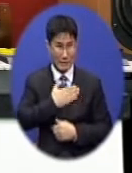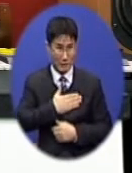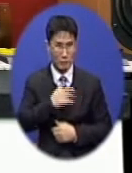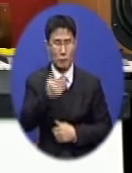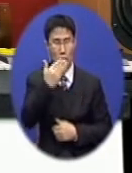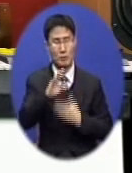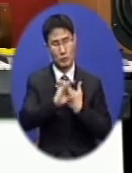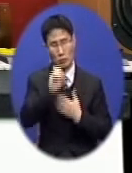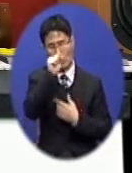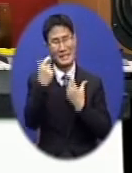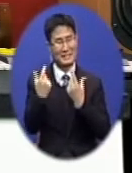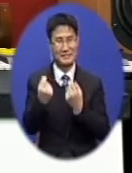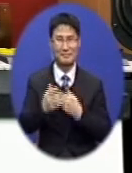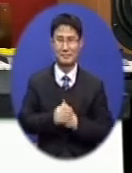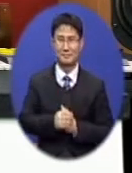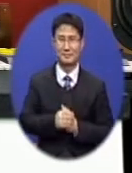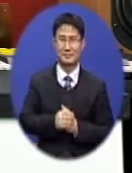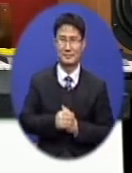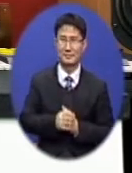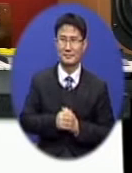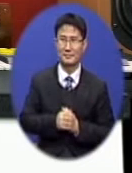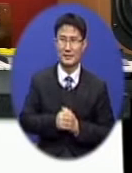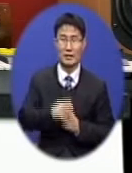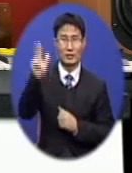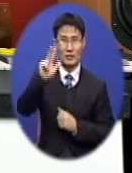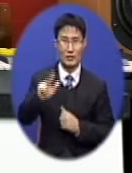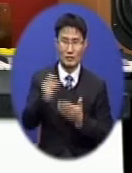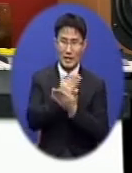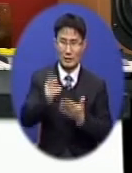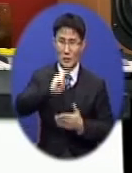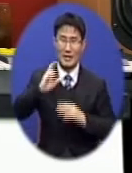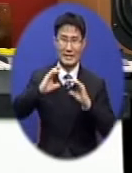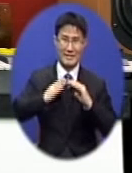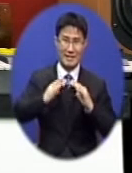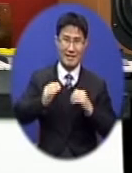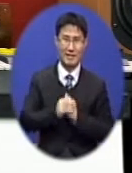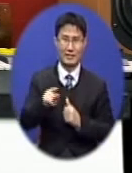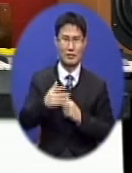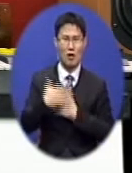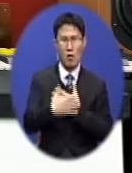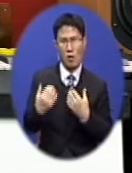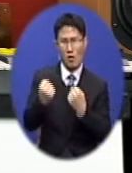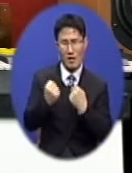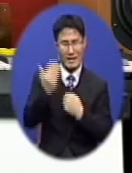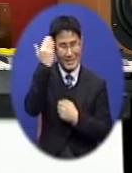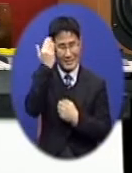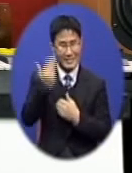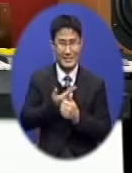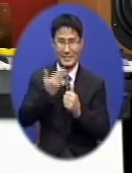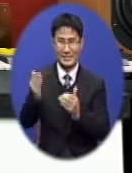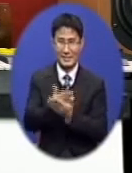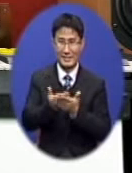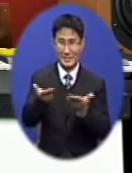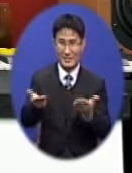게 좋을 것 같습니다. 네. 자, 전국 나눔 노래자랑 이렇게 우리가 건강상식을 알려드리면서 네.